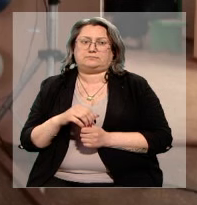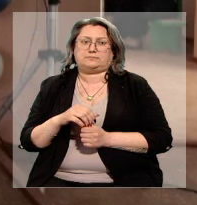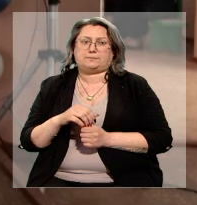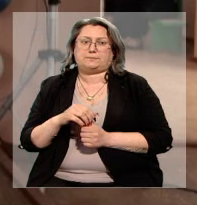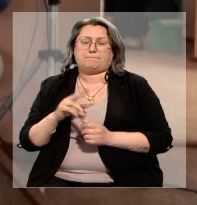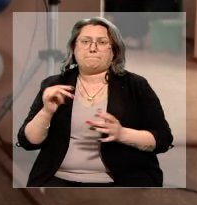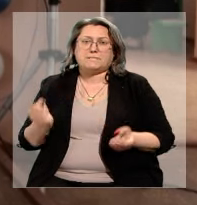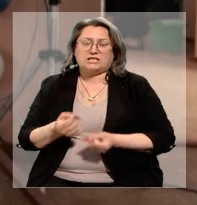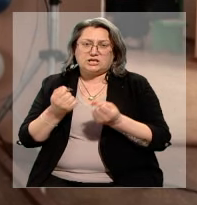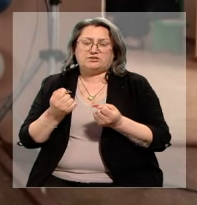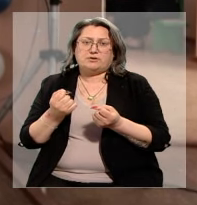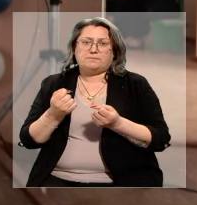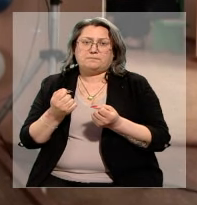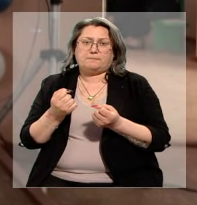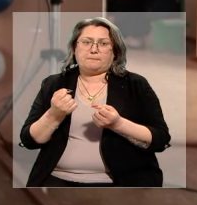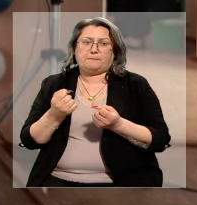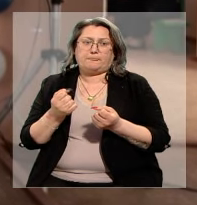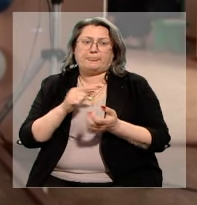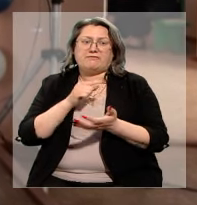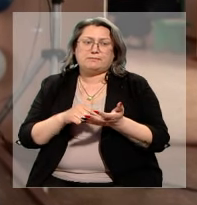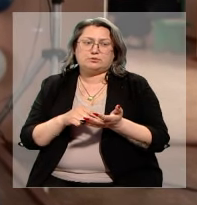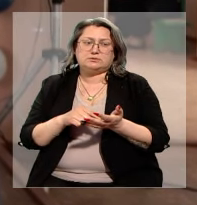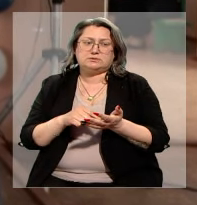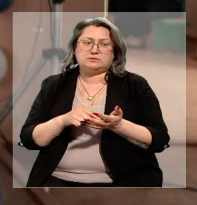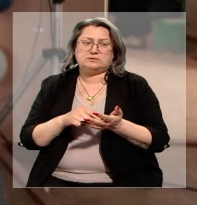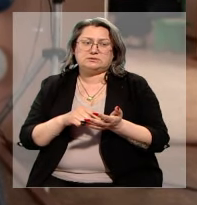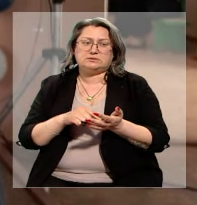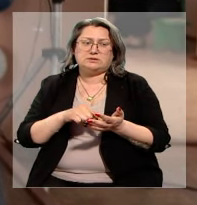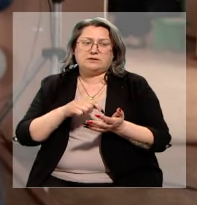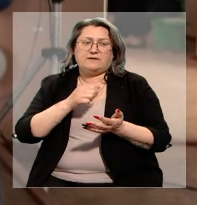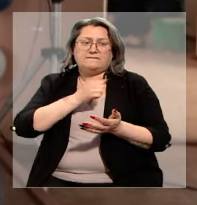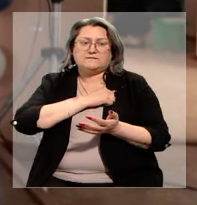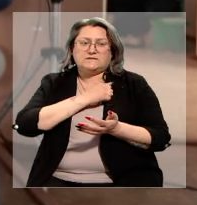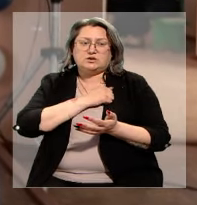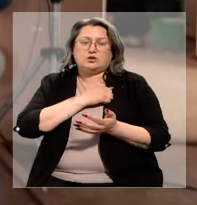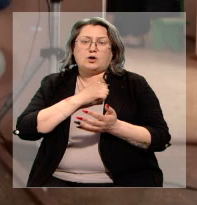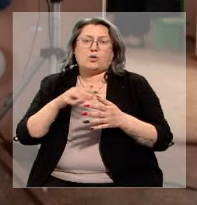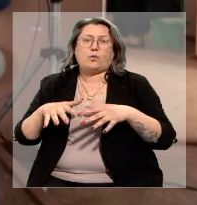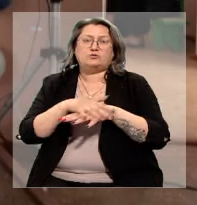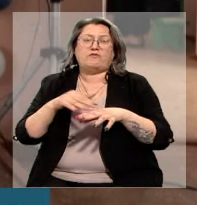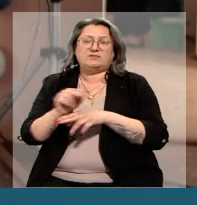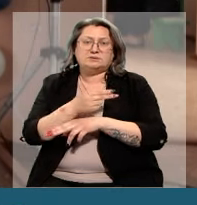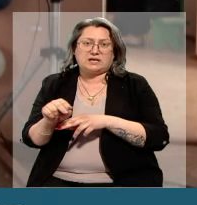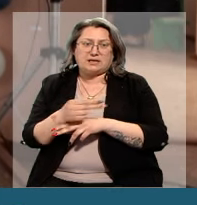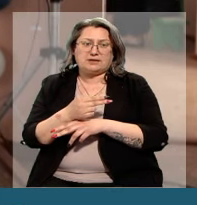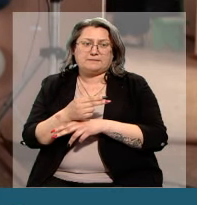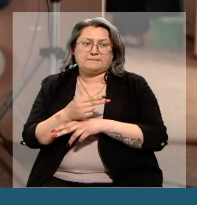всячески поддерживаем, значит, вопрос военно-политического, значит, воспитания, патриотического